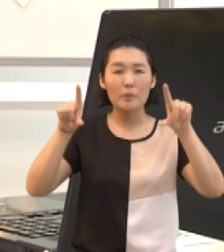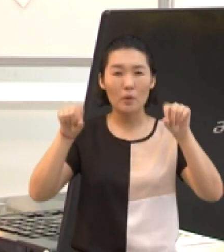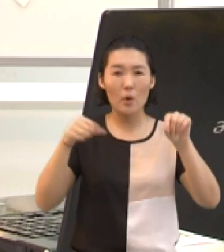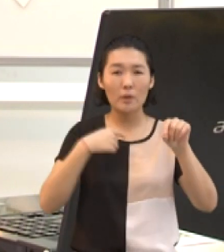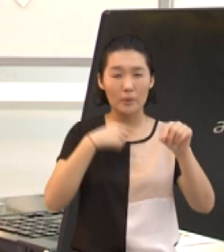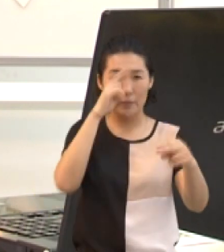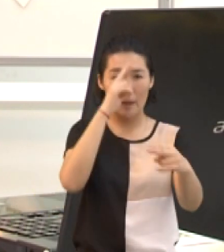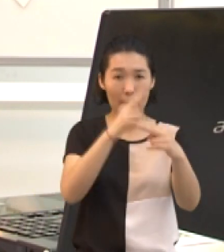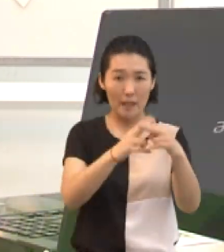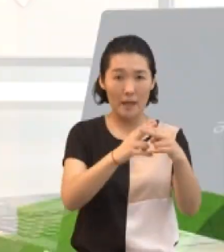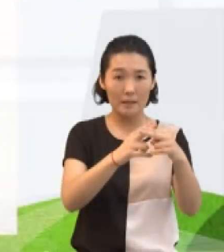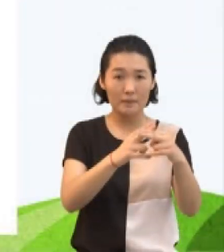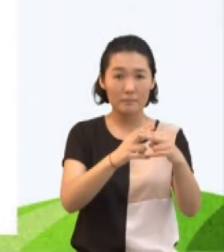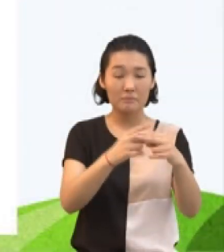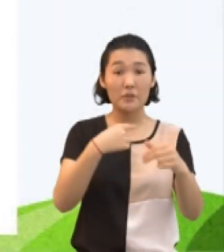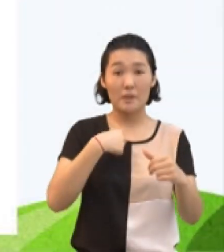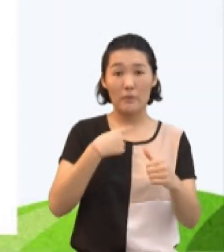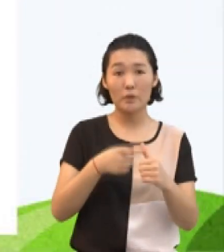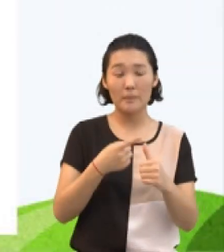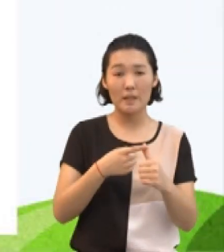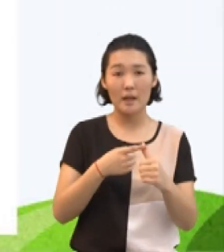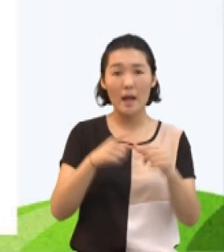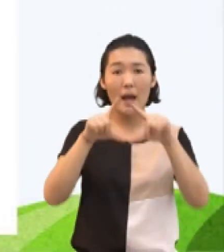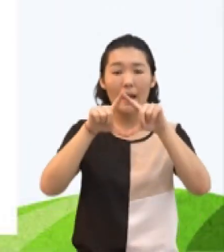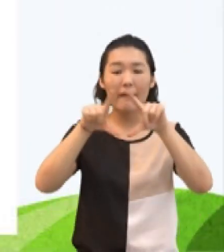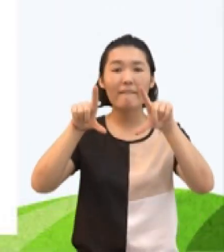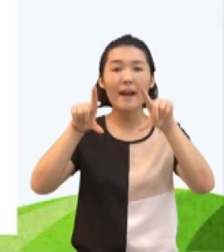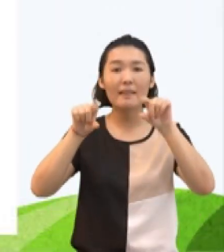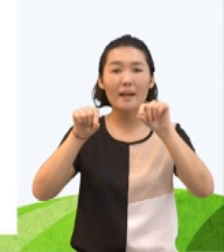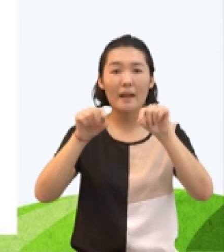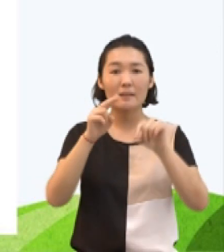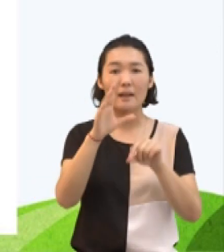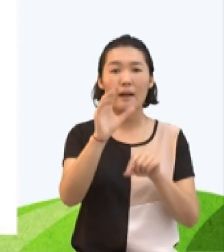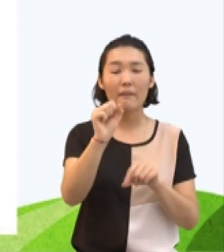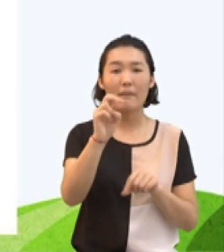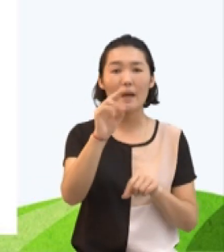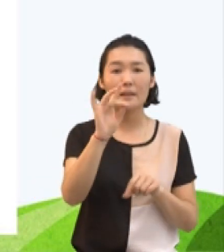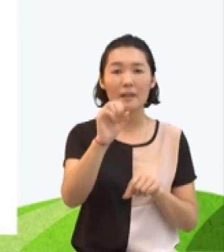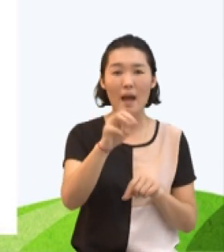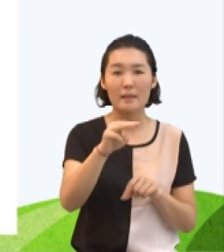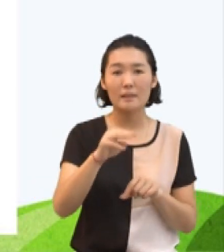Прямоугольнику я брат, ведь зовут меня Квадрат.